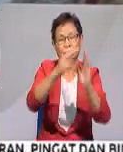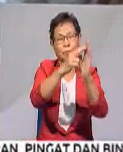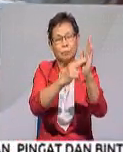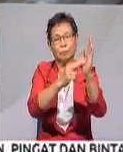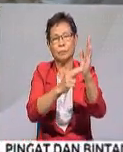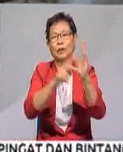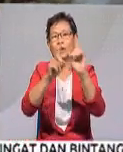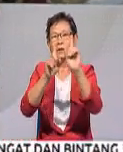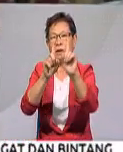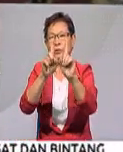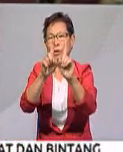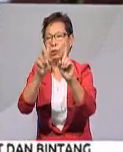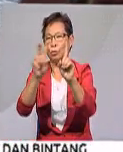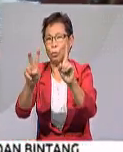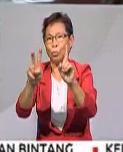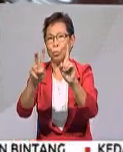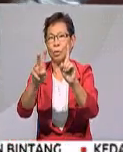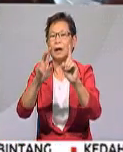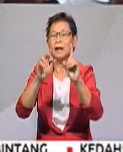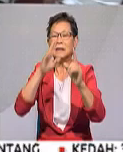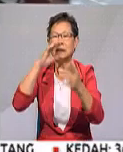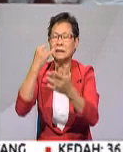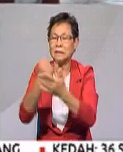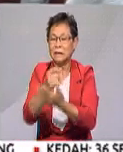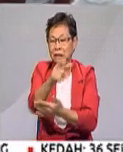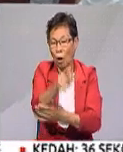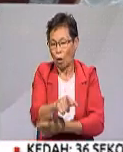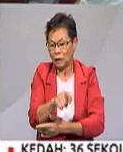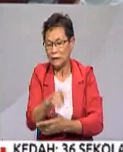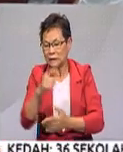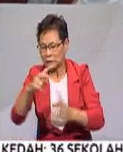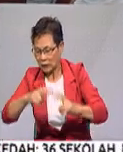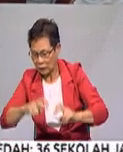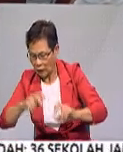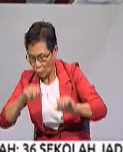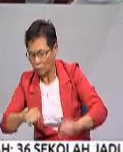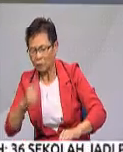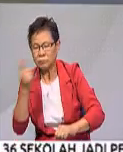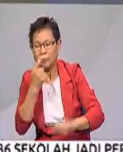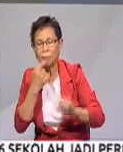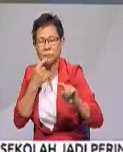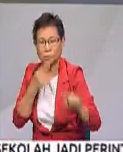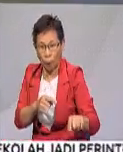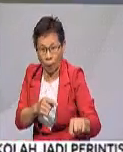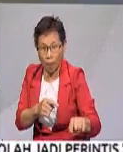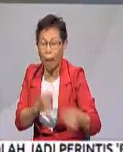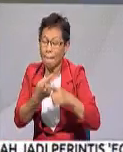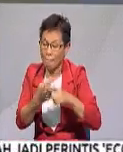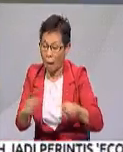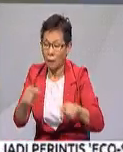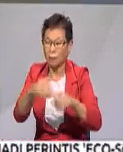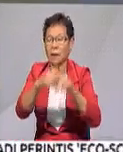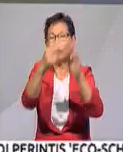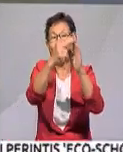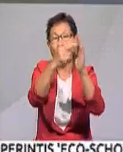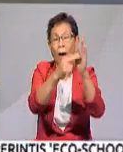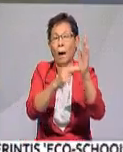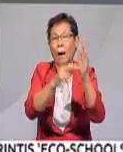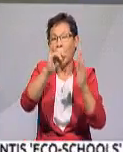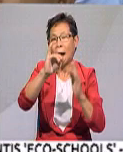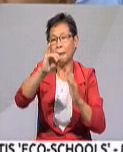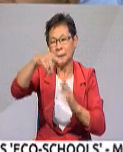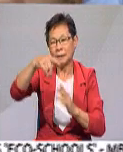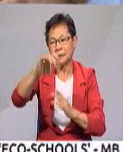Seksyen 112 Kanun Acara Jenayah, seseorang yang disiasat boleh untuk tidak menjawab. Namun, dalam rang undang-undang